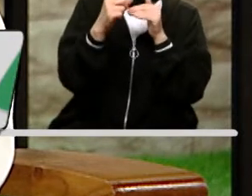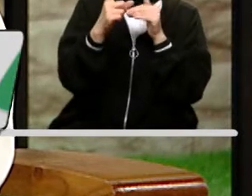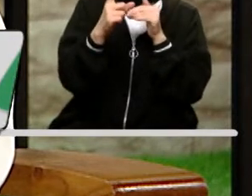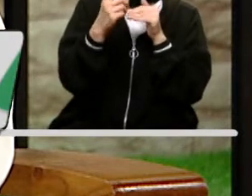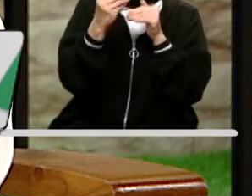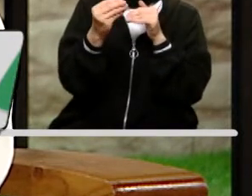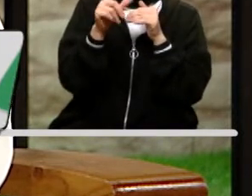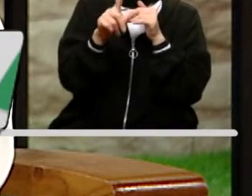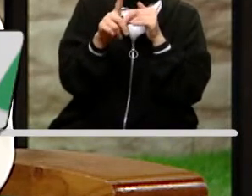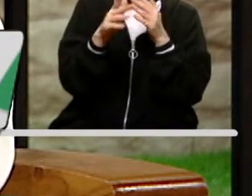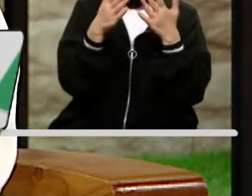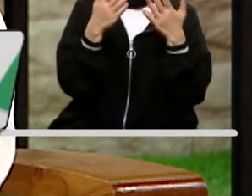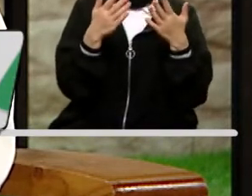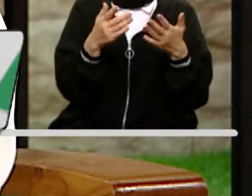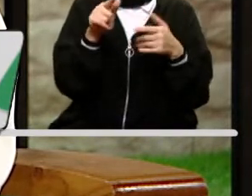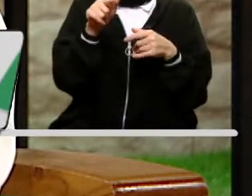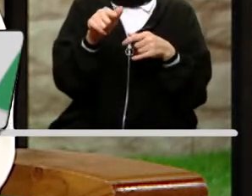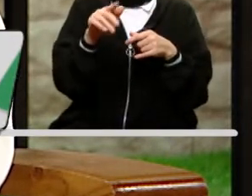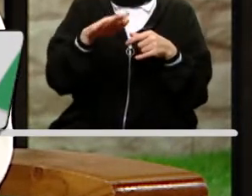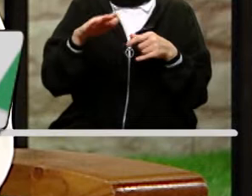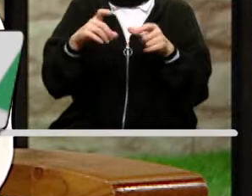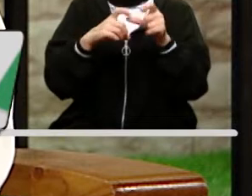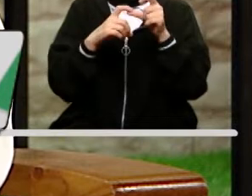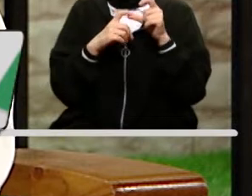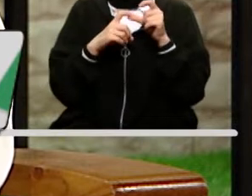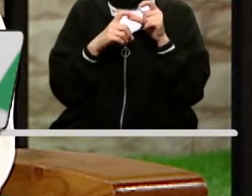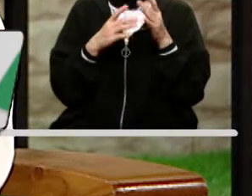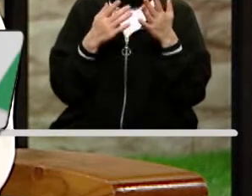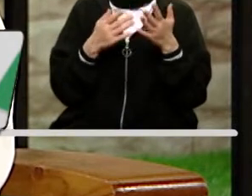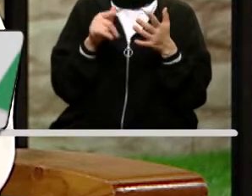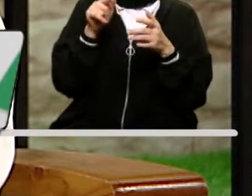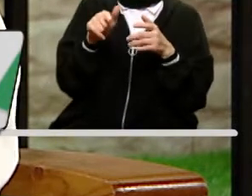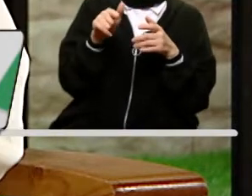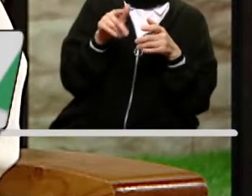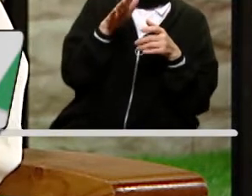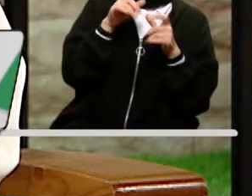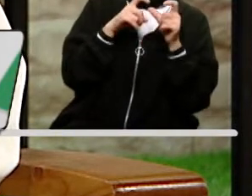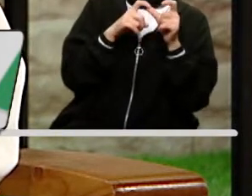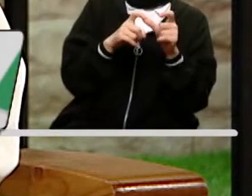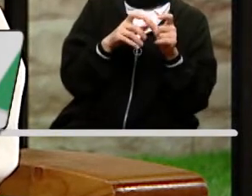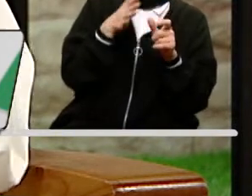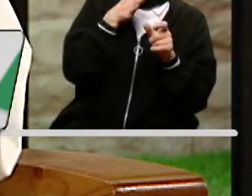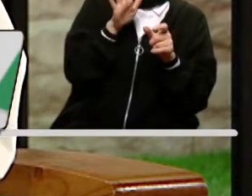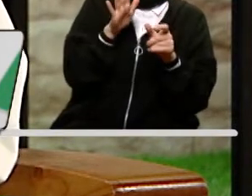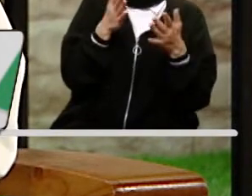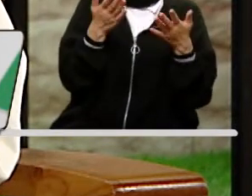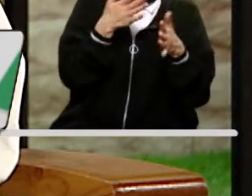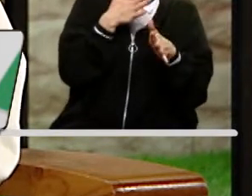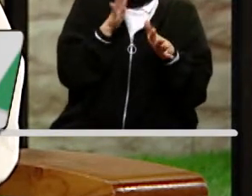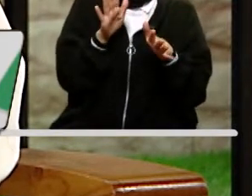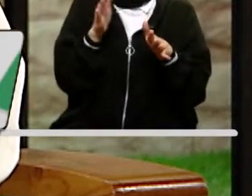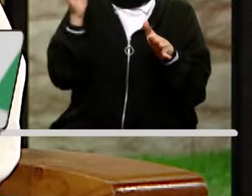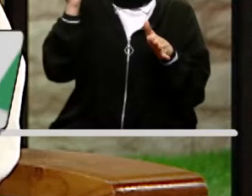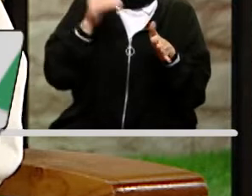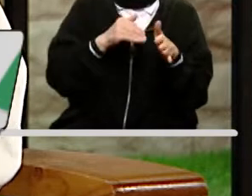da bilmiyorum demekten çekinmemeliyiz. Şu an bu sorduğun soruyu bilmiyorum, hadi birlikte bakalım mı? Çünkü artık teknoloji